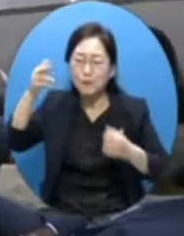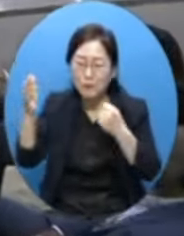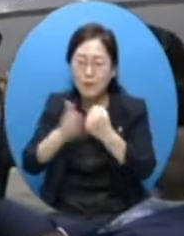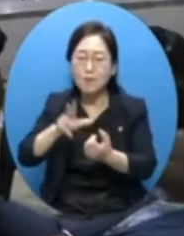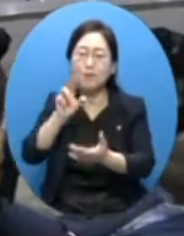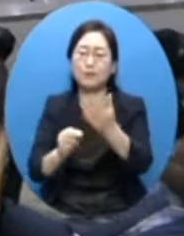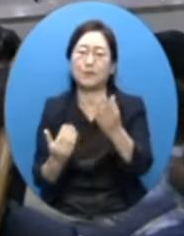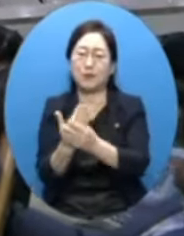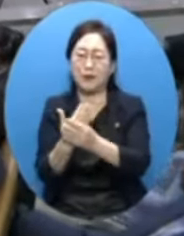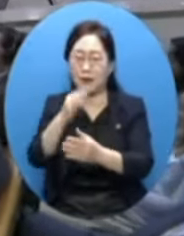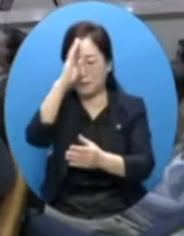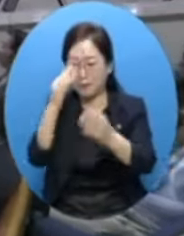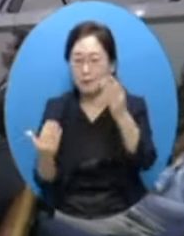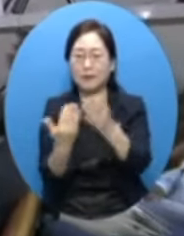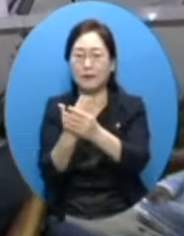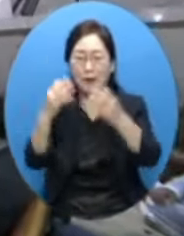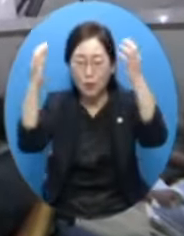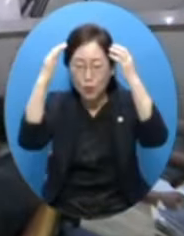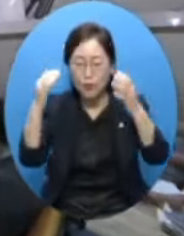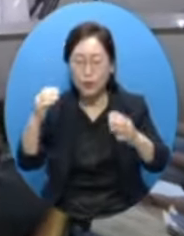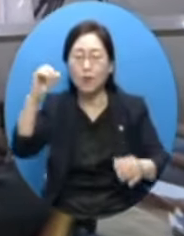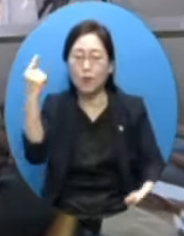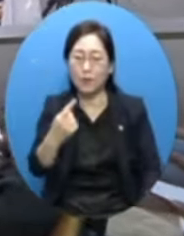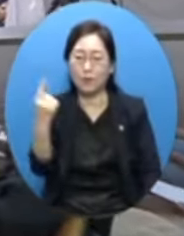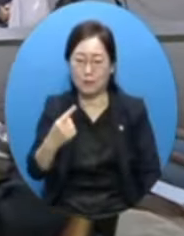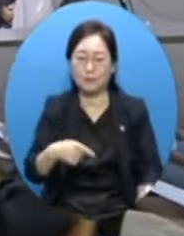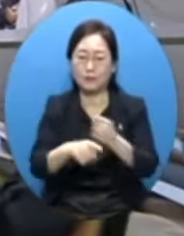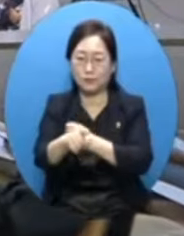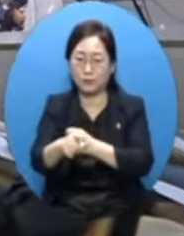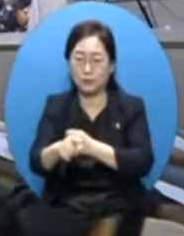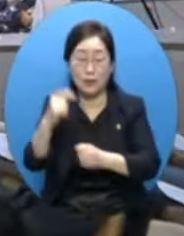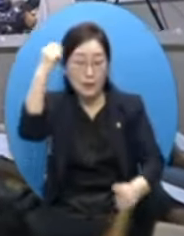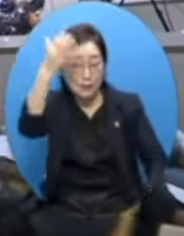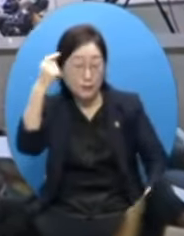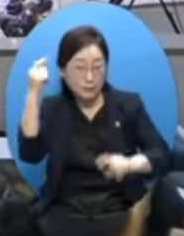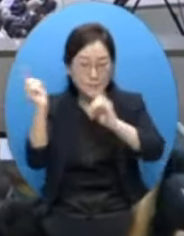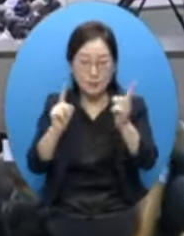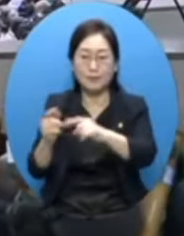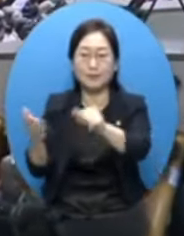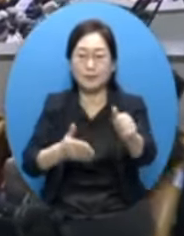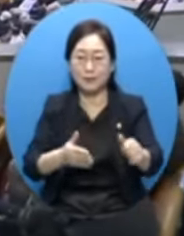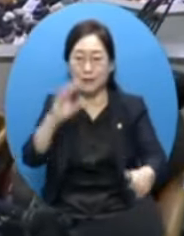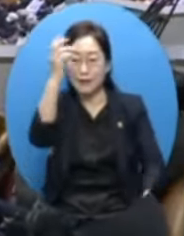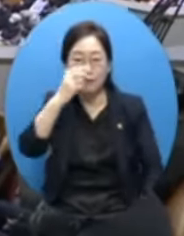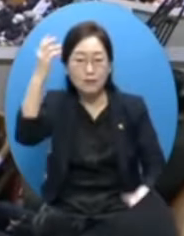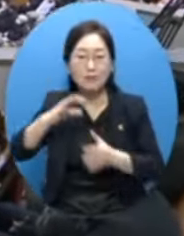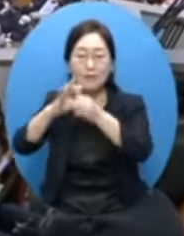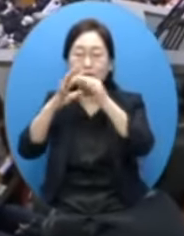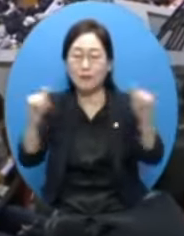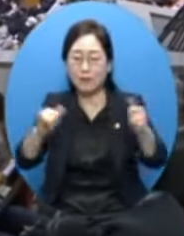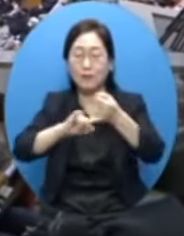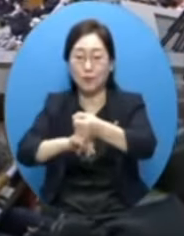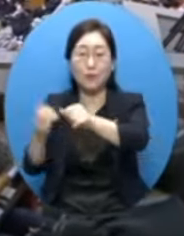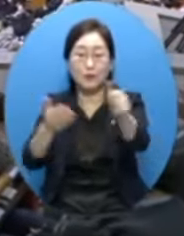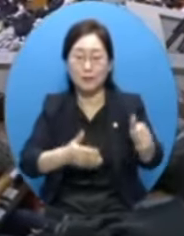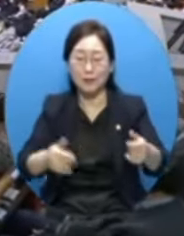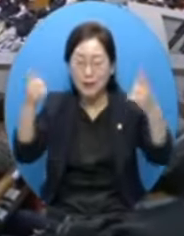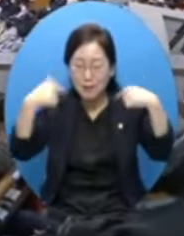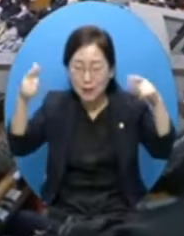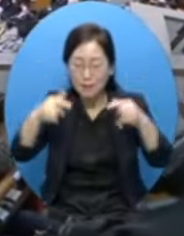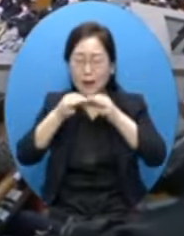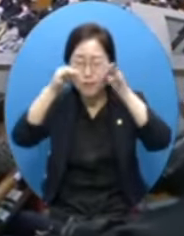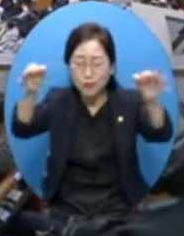문제가 다가오고 질병이 다가오고 고난이 다가오는 것입니다. 영적으로 깨어있어야 됩니다. 성령의 사람이 되어야 됩니다. 날마다 부르짖어